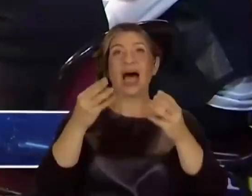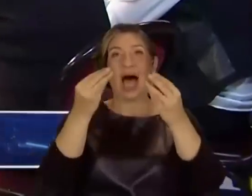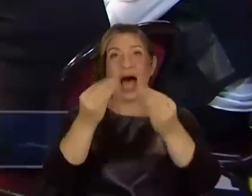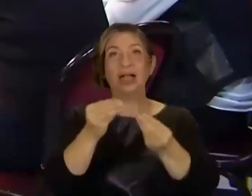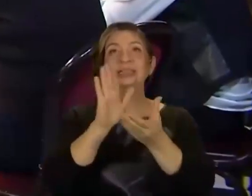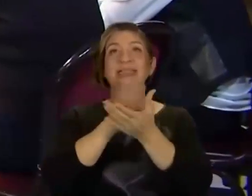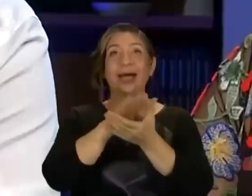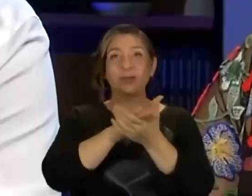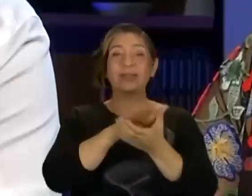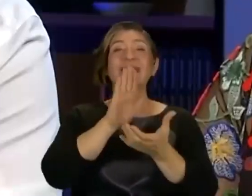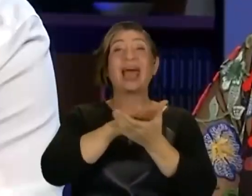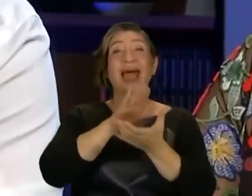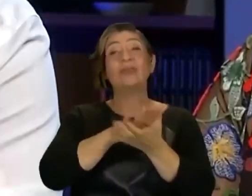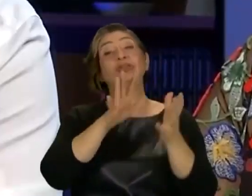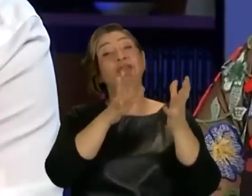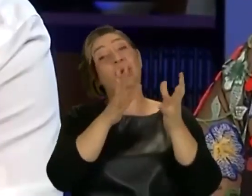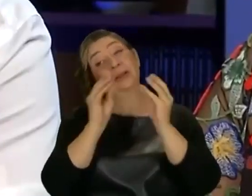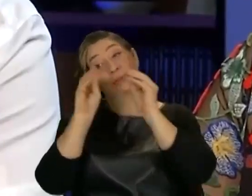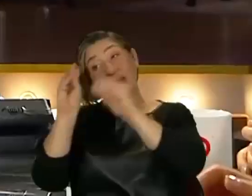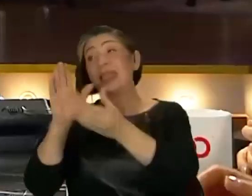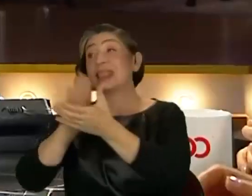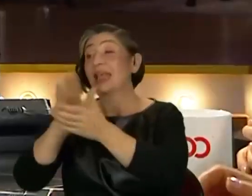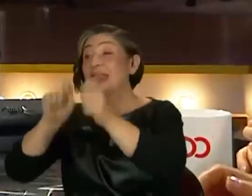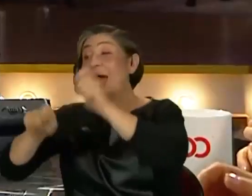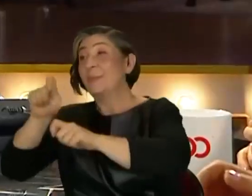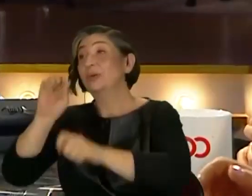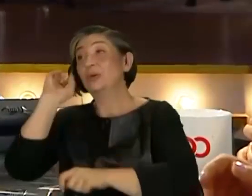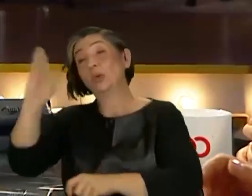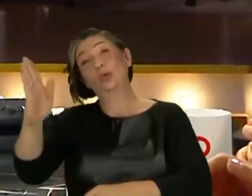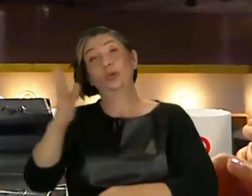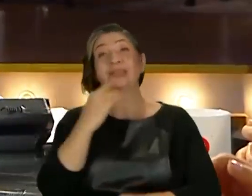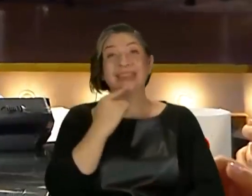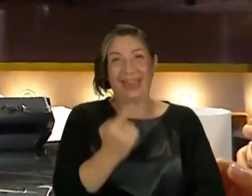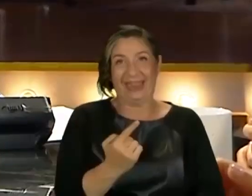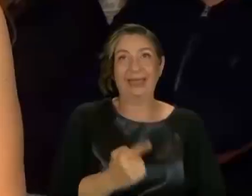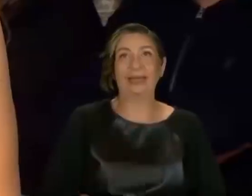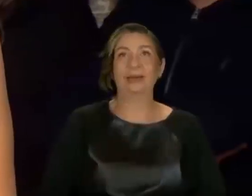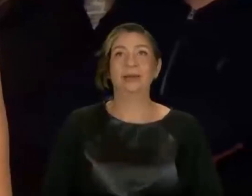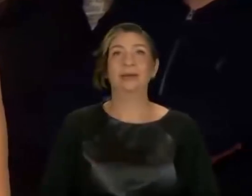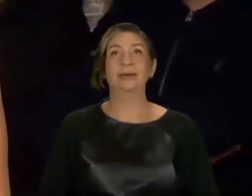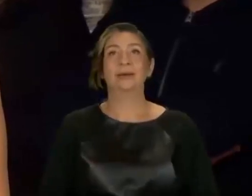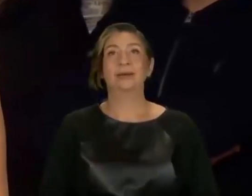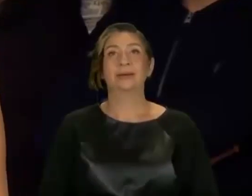şu takatukaları, takatukacıya takatukalatmaya götür.